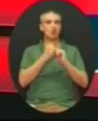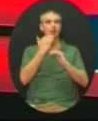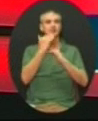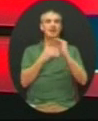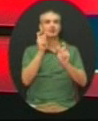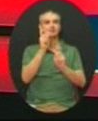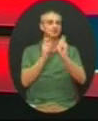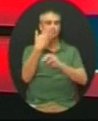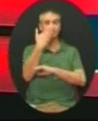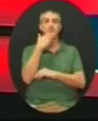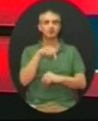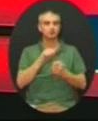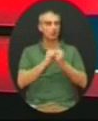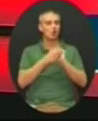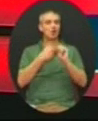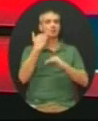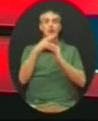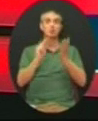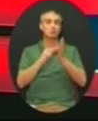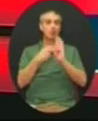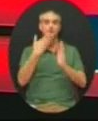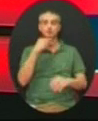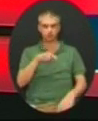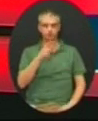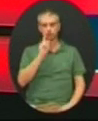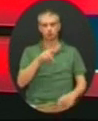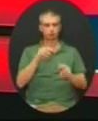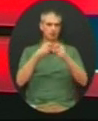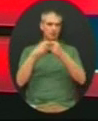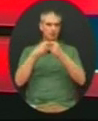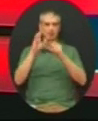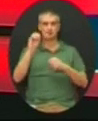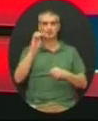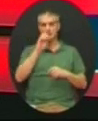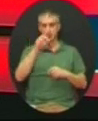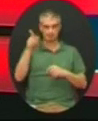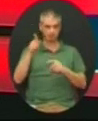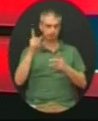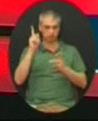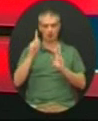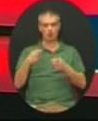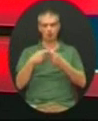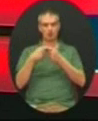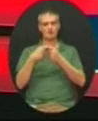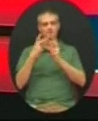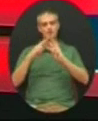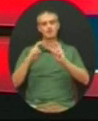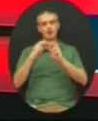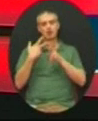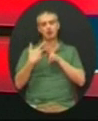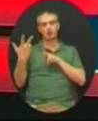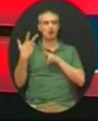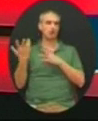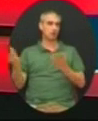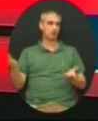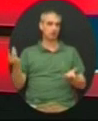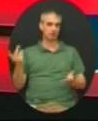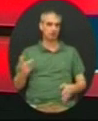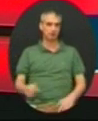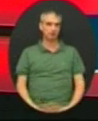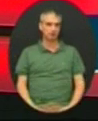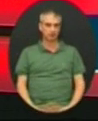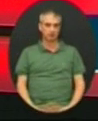הליכים אזרחיים במדינת ישראל, או הליכים פוליטיים במדינת ישראל, יש את הגוף הזה שהוא גוף שאמור להיות גוף מחקרי, ועומד לרשותה